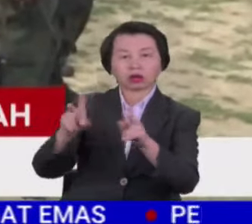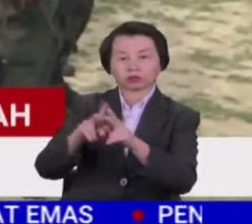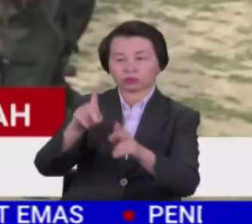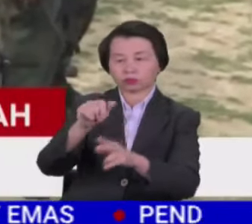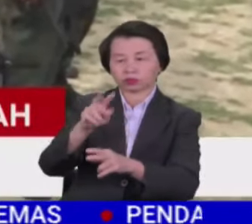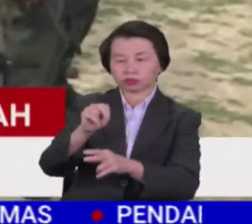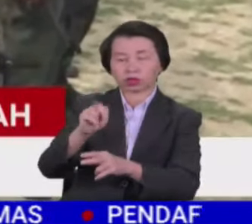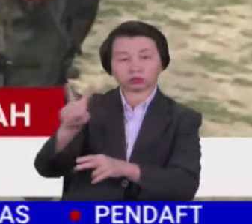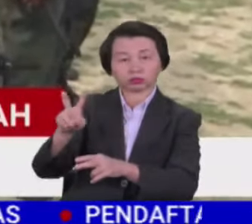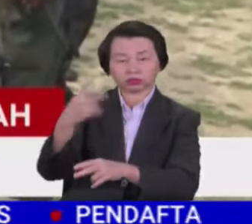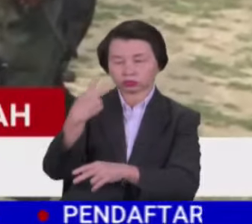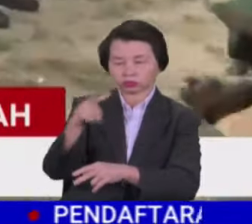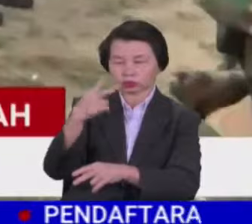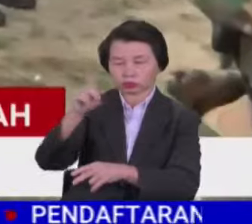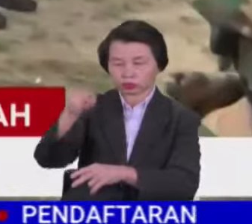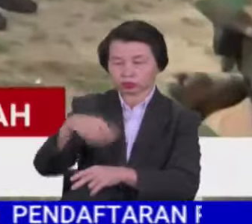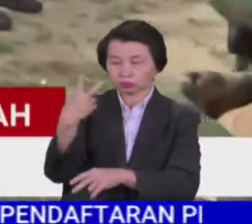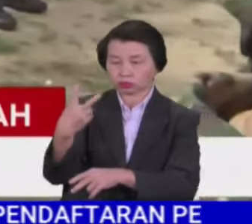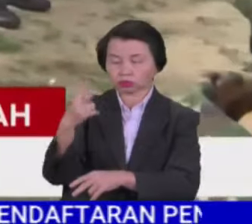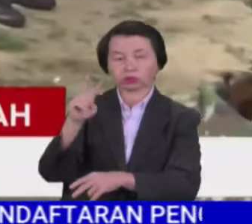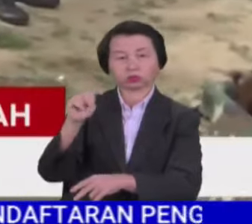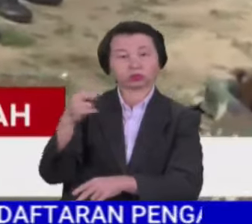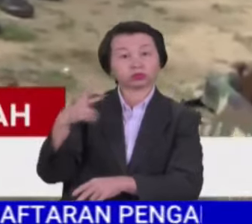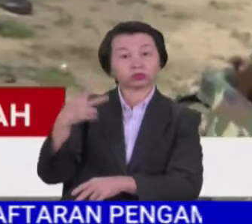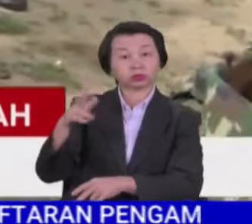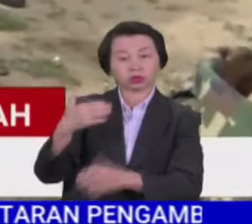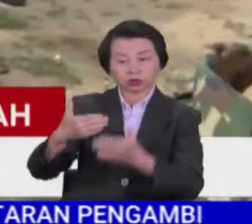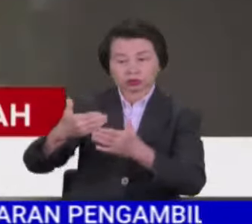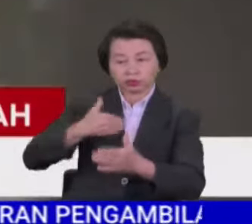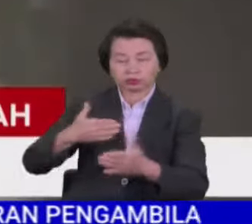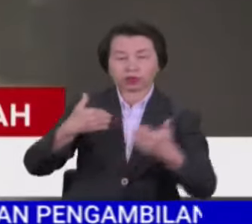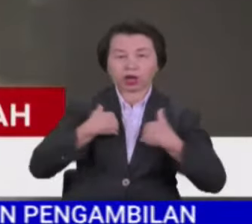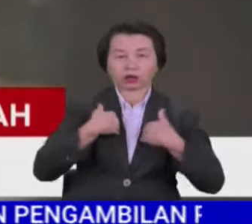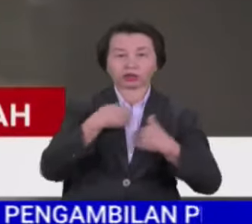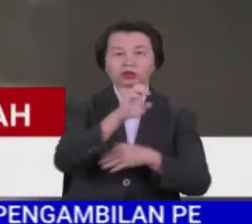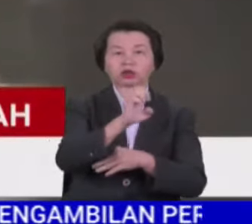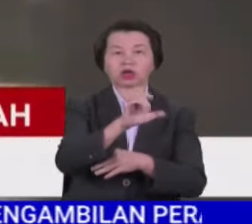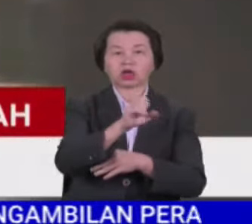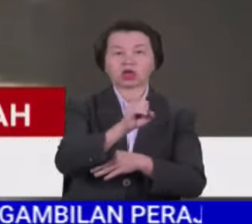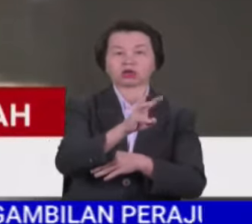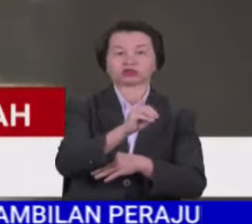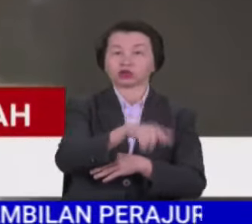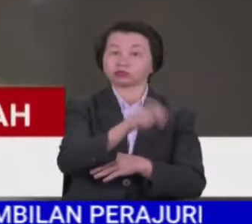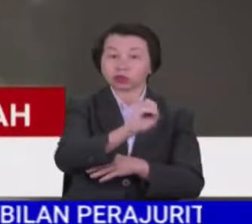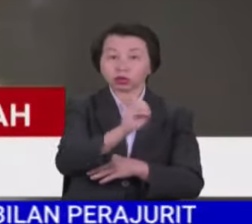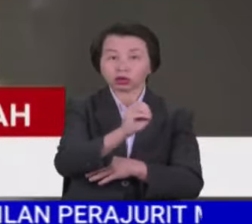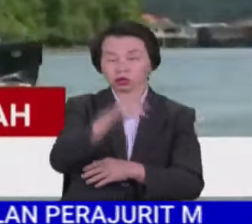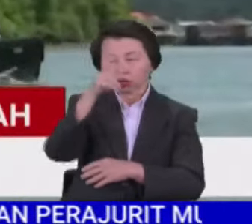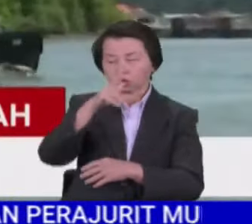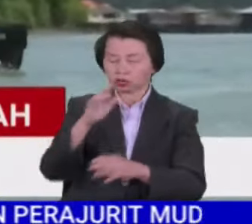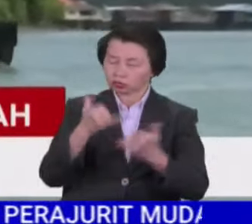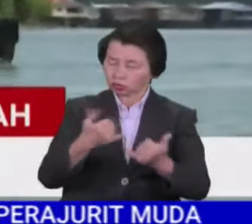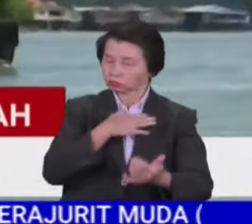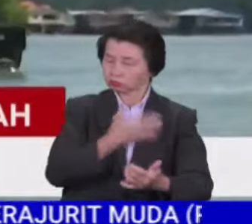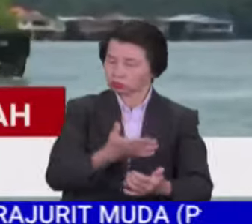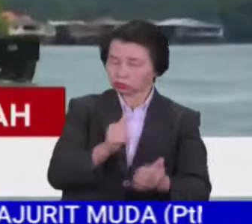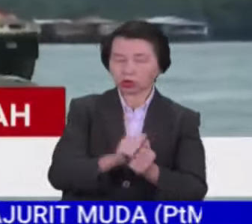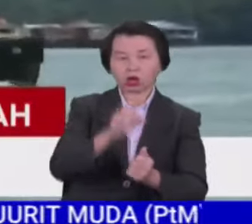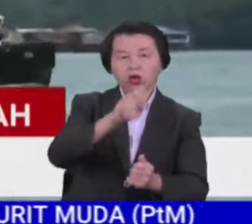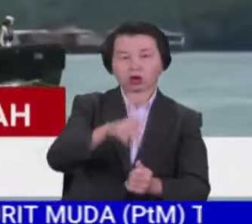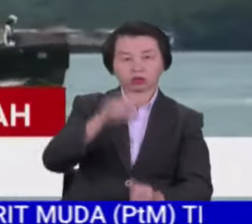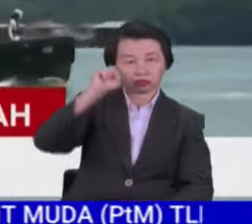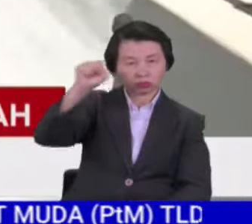tanduo lahad Datu pada 12 Feb 2013 sebelum wujudnya S.Kom m.kom Iman kerajaan telah bermula dengan Ops daulat